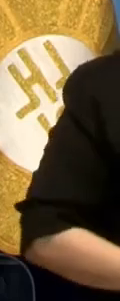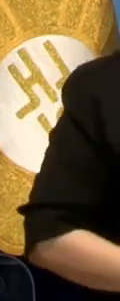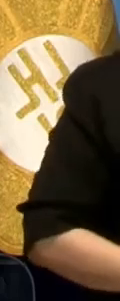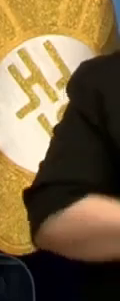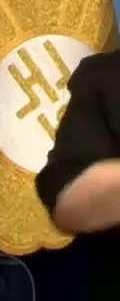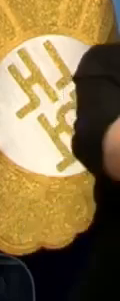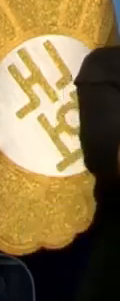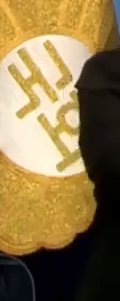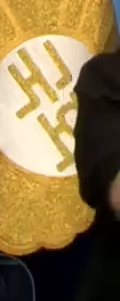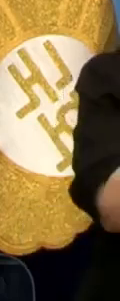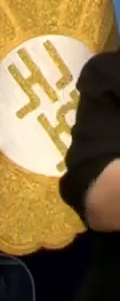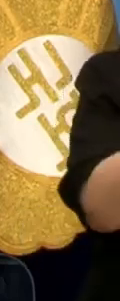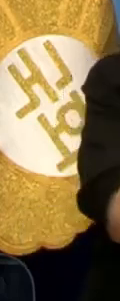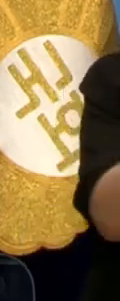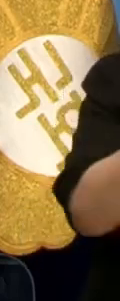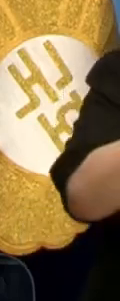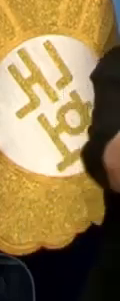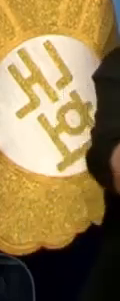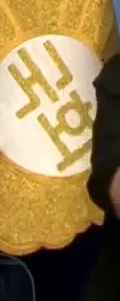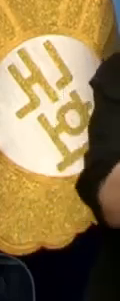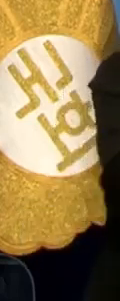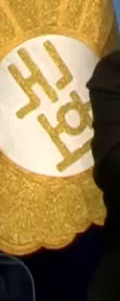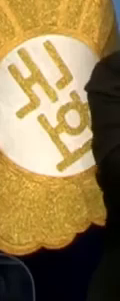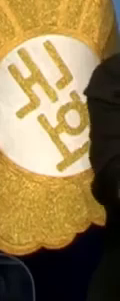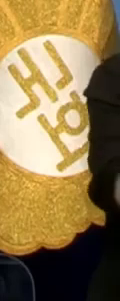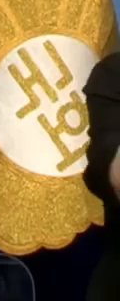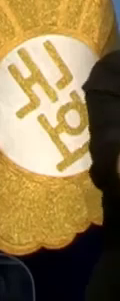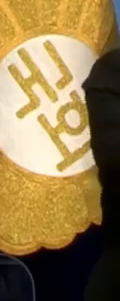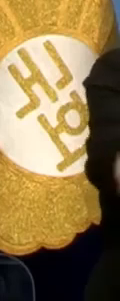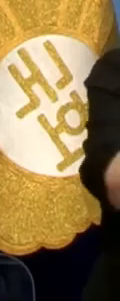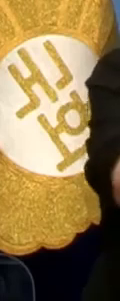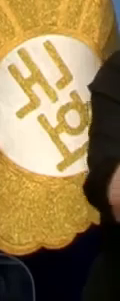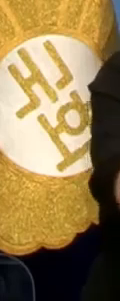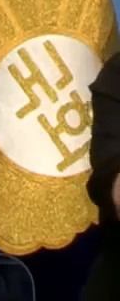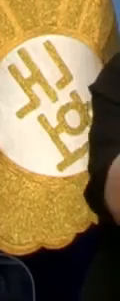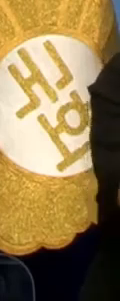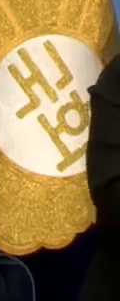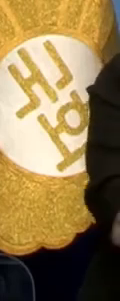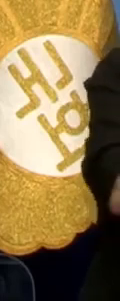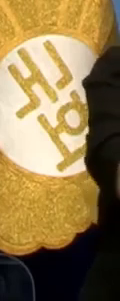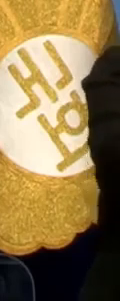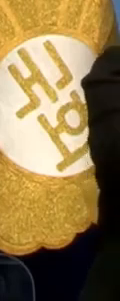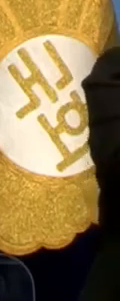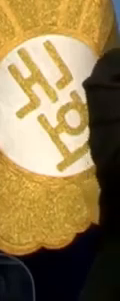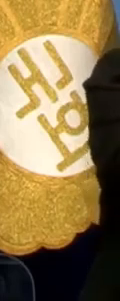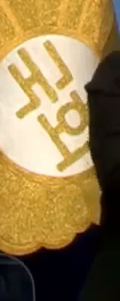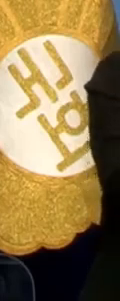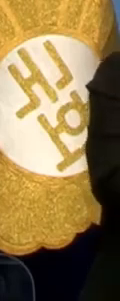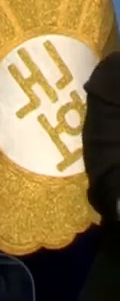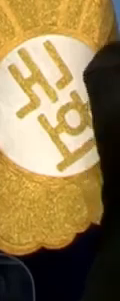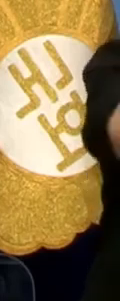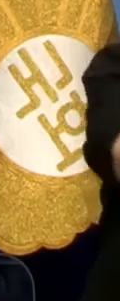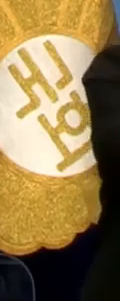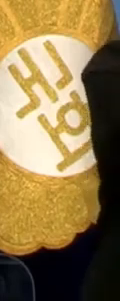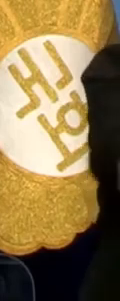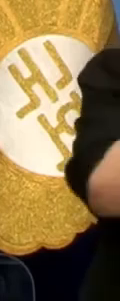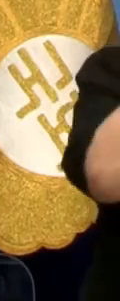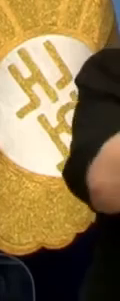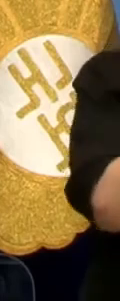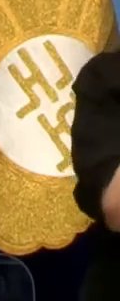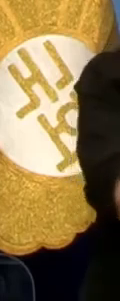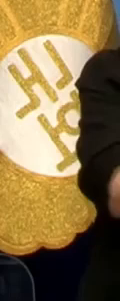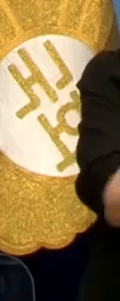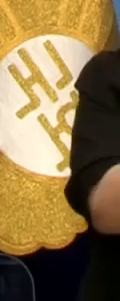임기 개시 다음 연도인 2023년부터 첫 해에는 예산 편성의 어려움을 고려해서